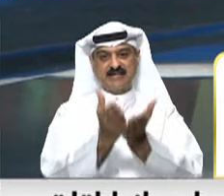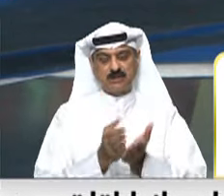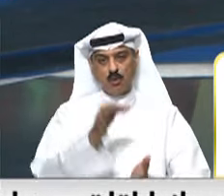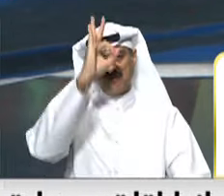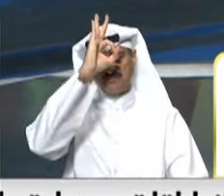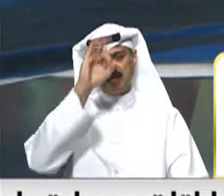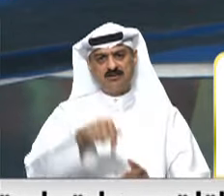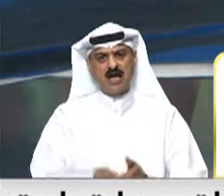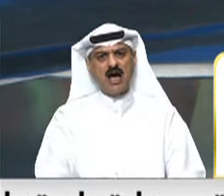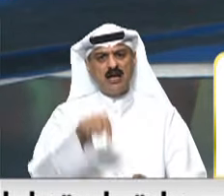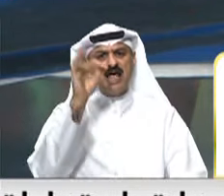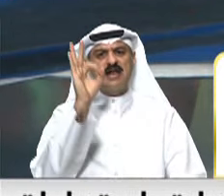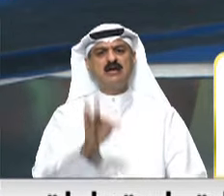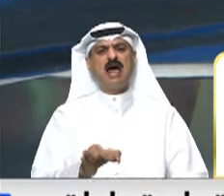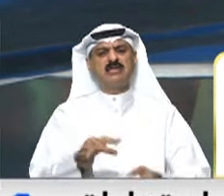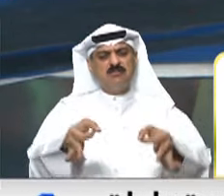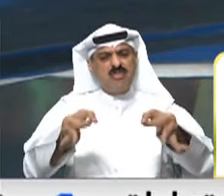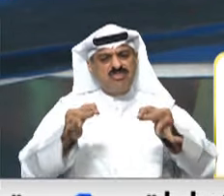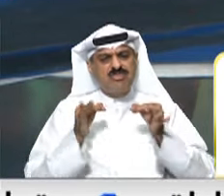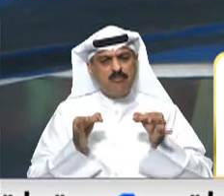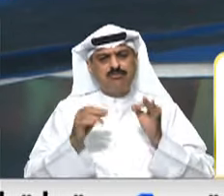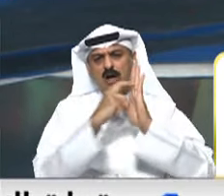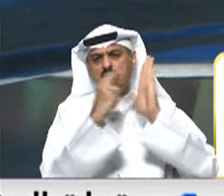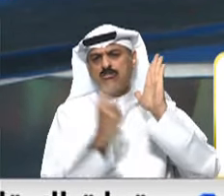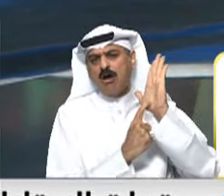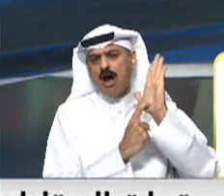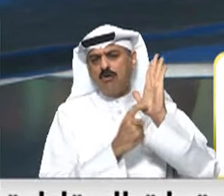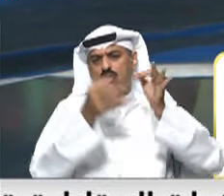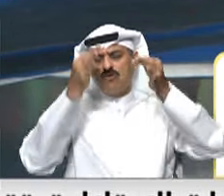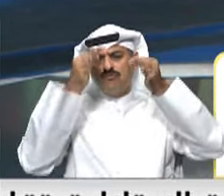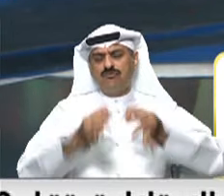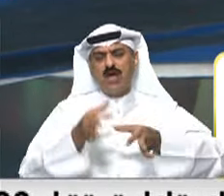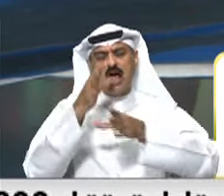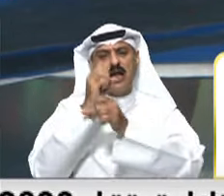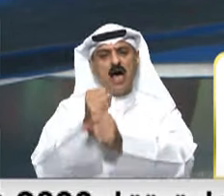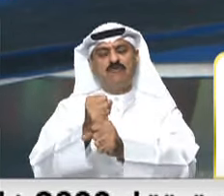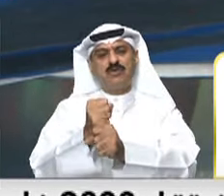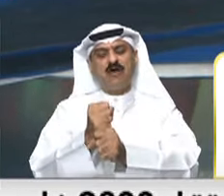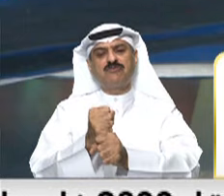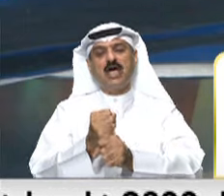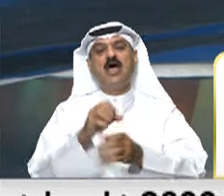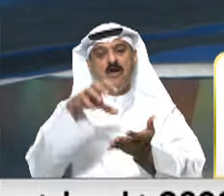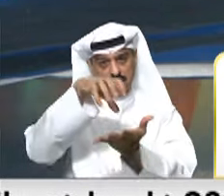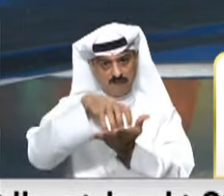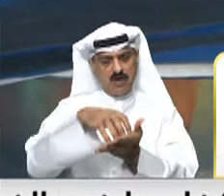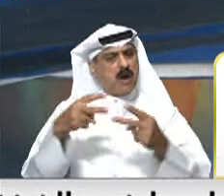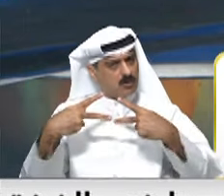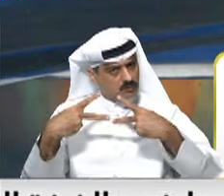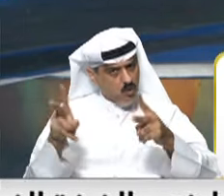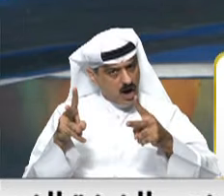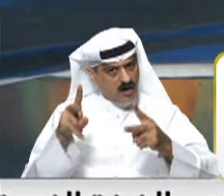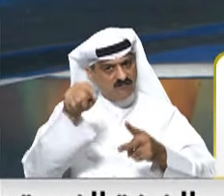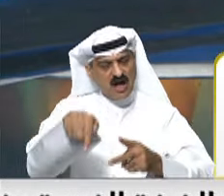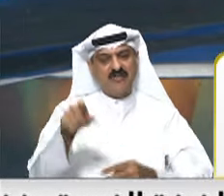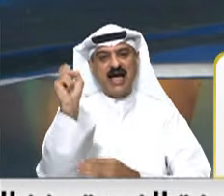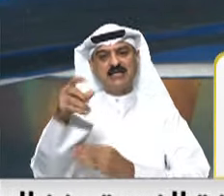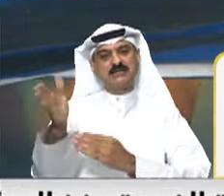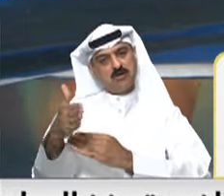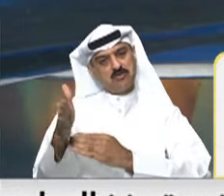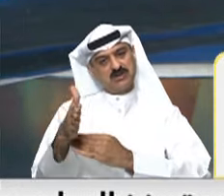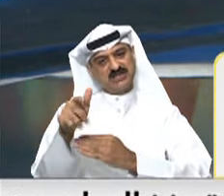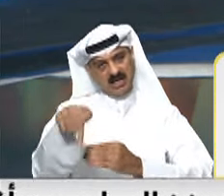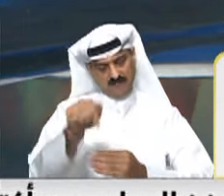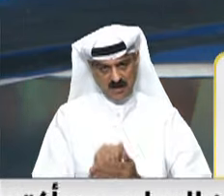على التقيد بالضوابط والقوانين والأماكن المسموح بها للصيد والمخصصة للهواة فقط،